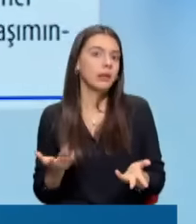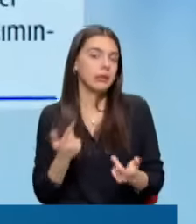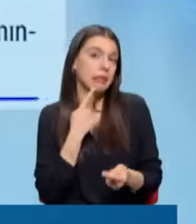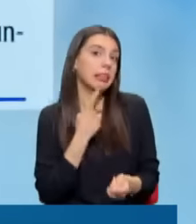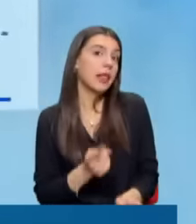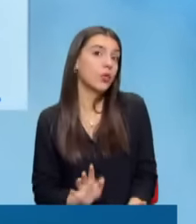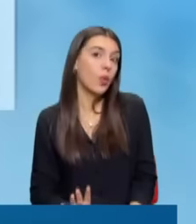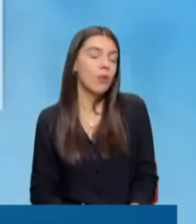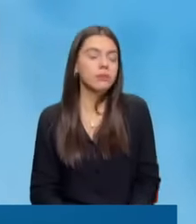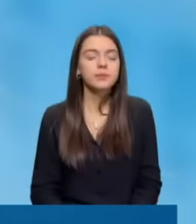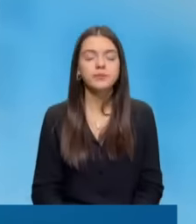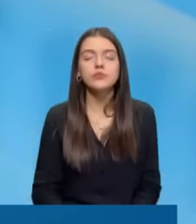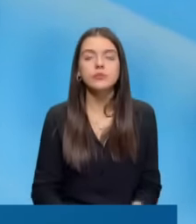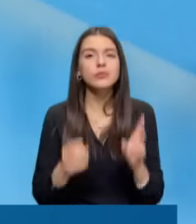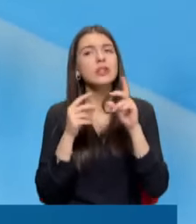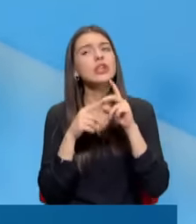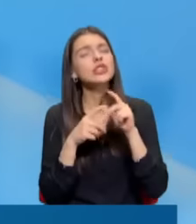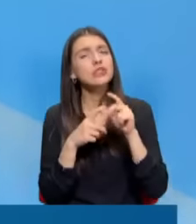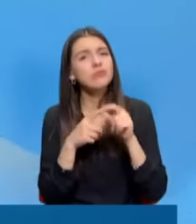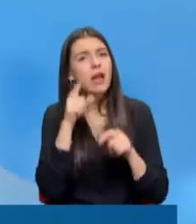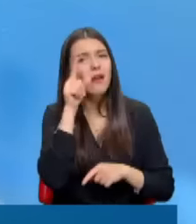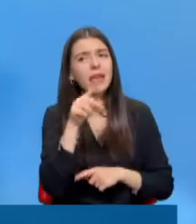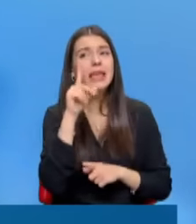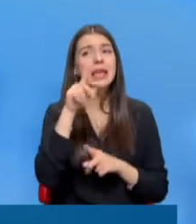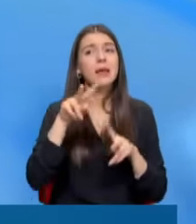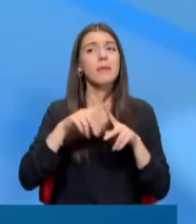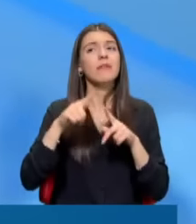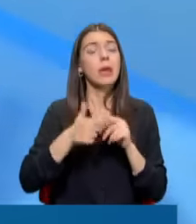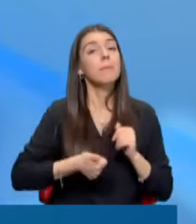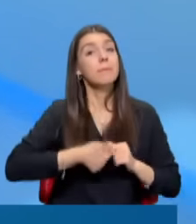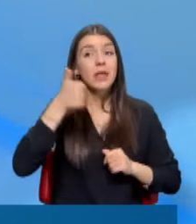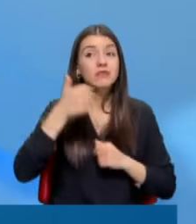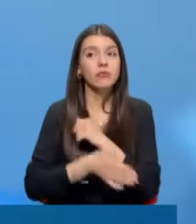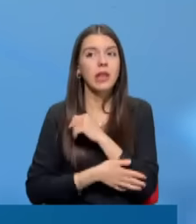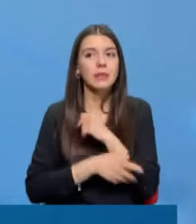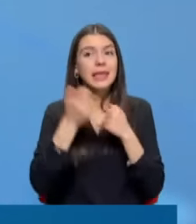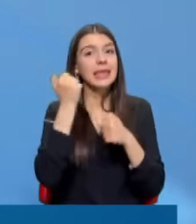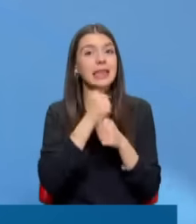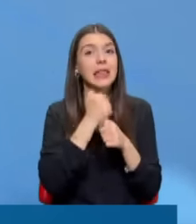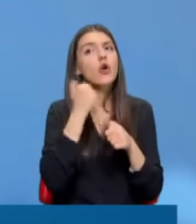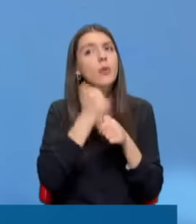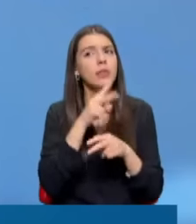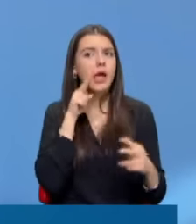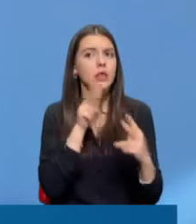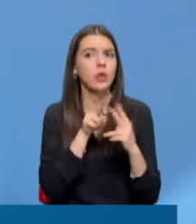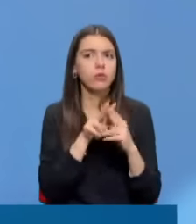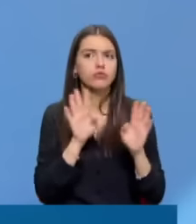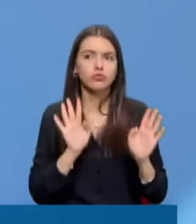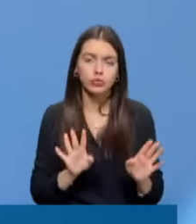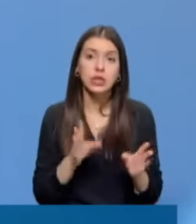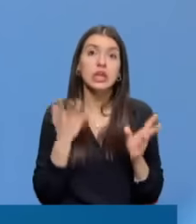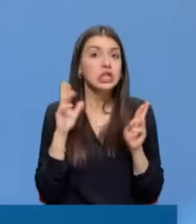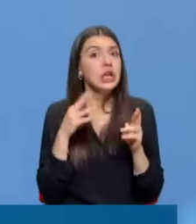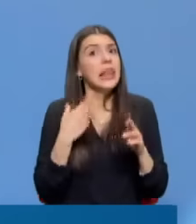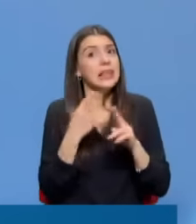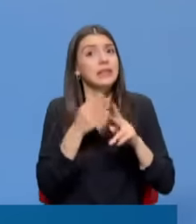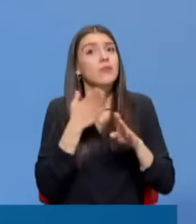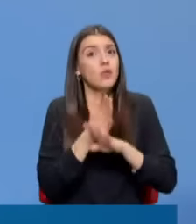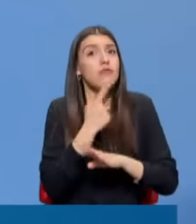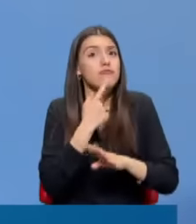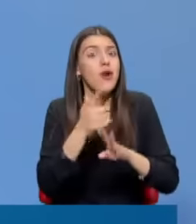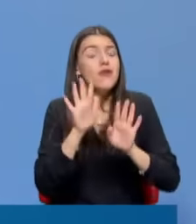deniyor. Şimşek, IMF Başkan Yardımcısı Gita Gopinath'la görüştü. Umarım doğru telaffuz ediyorumdur.